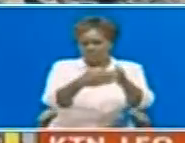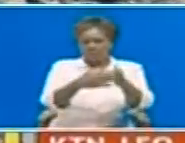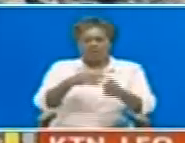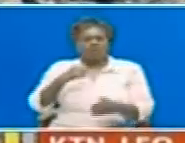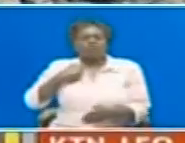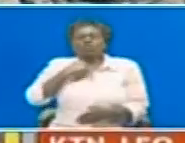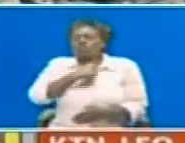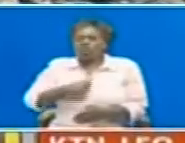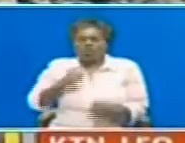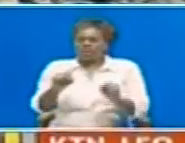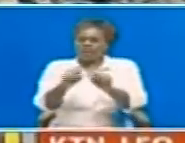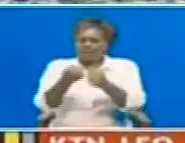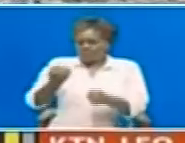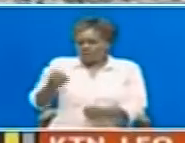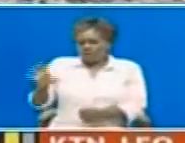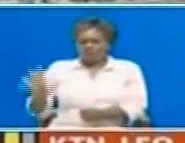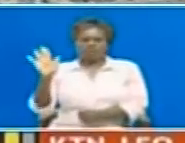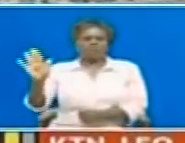Akisikitikia kilichomfika mwanawe.